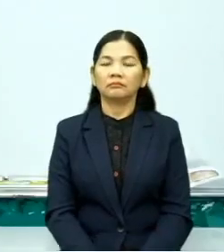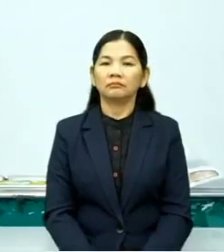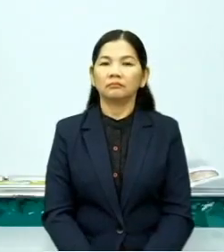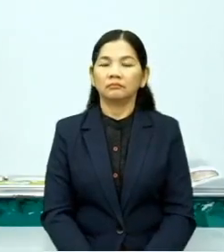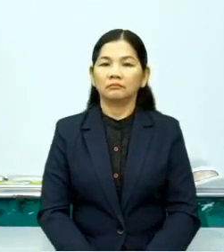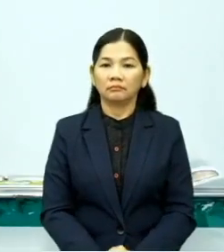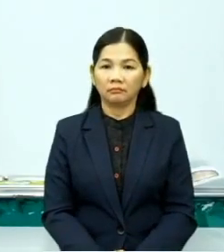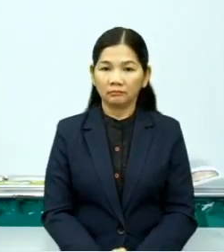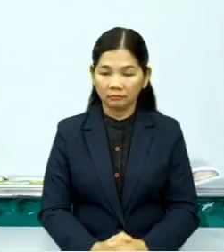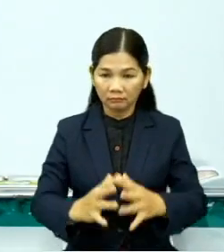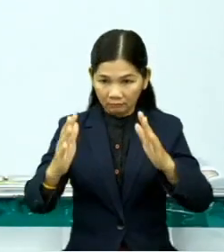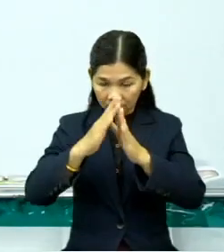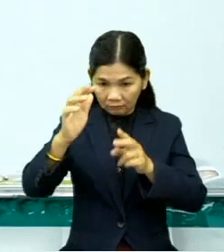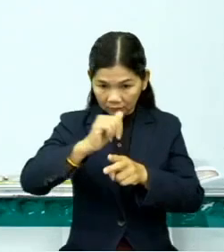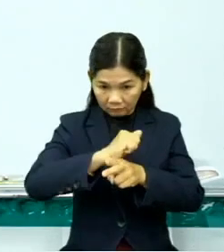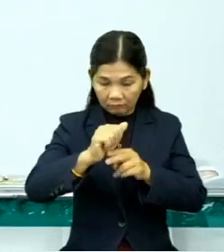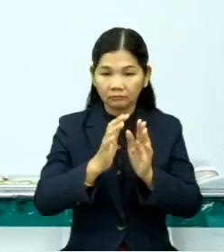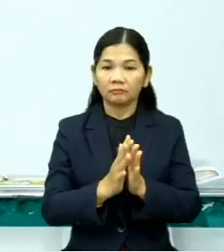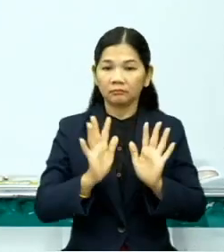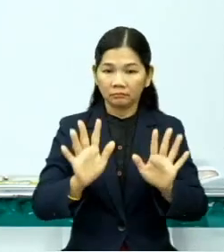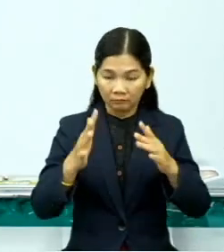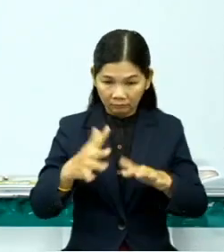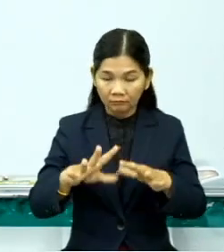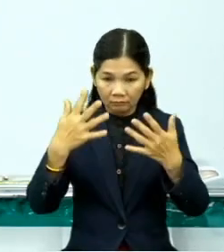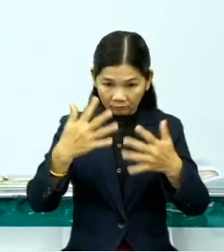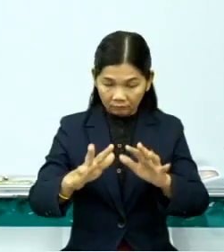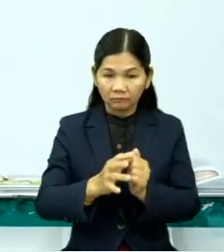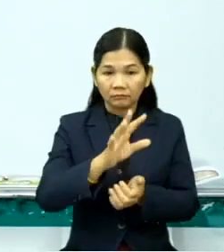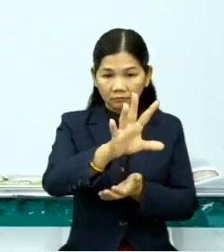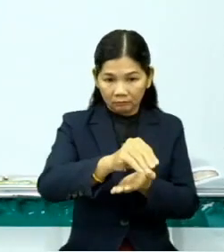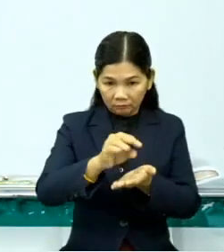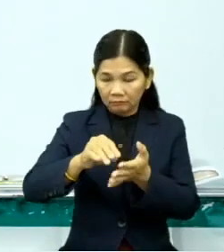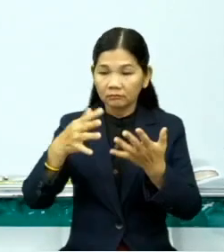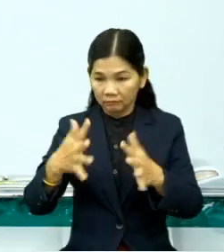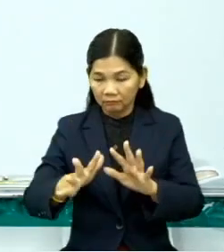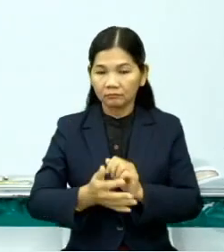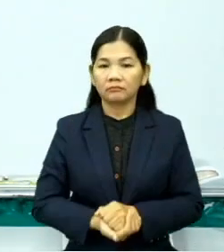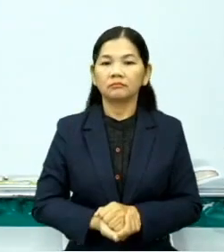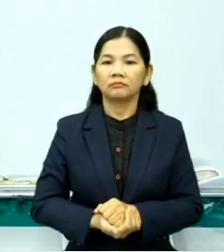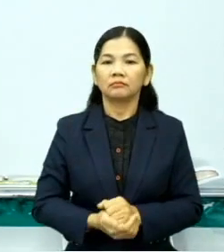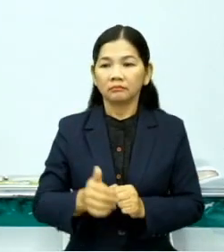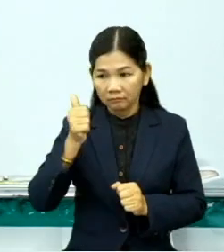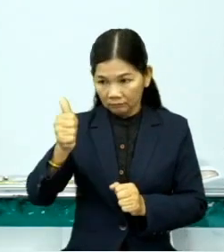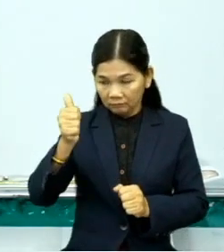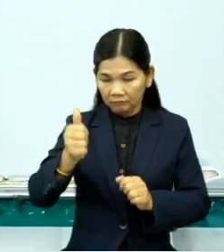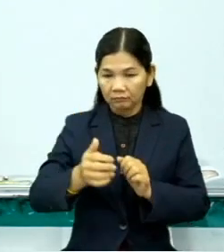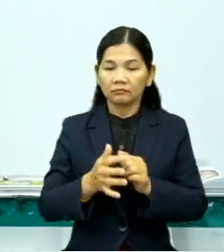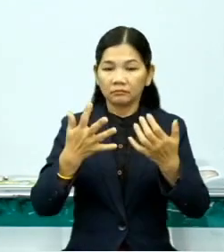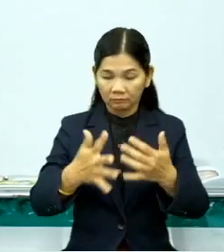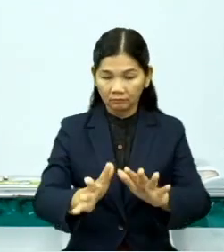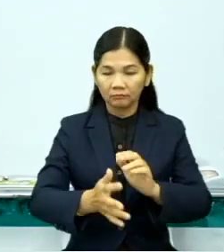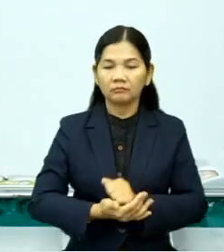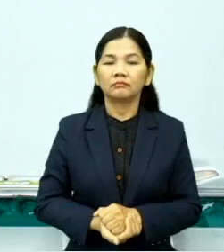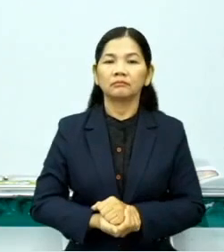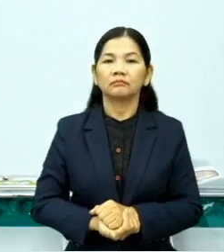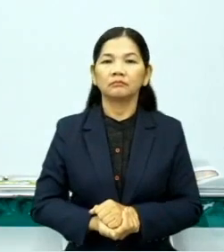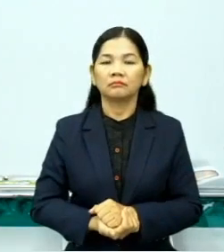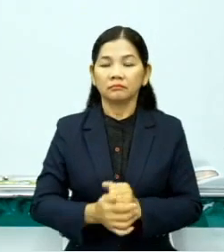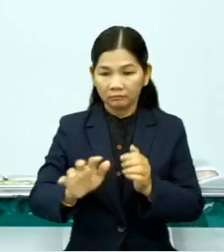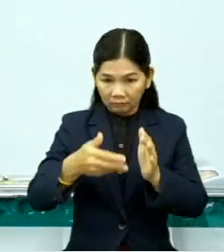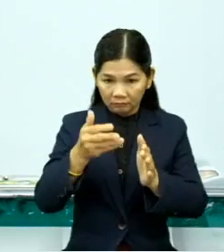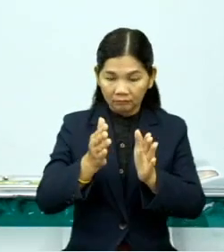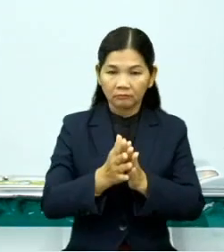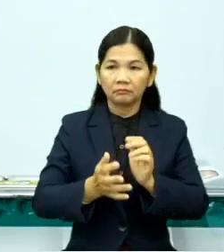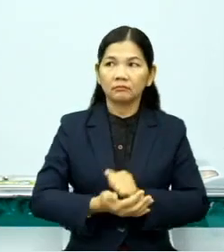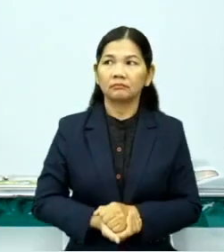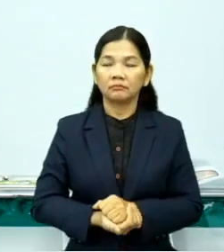chà chấm xâm rập cây cạp tía con thân ạ con quát bàm rùi rùi hai đường lấy con chà lọ ná rùi rùi hai nè con chà ọ con